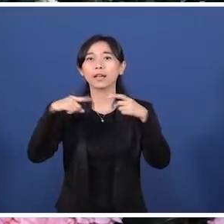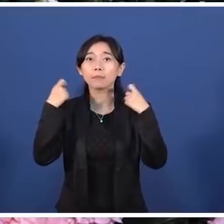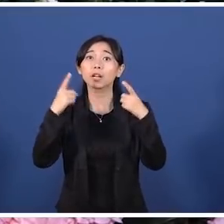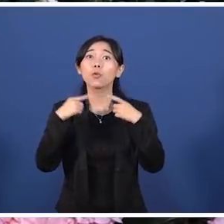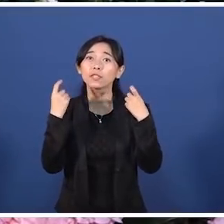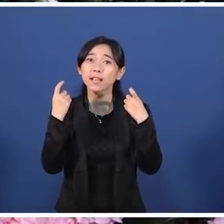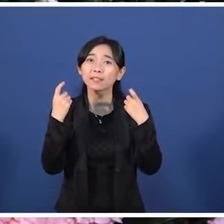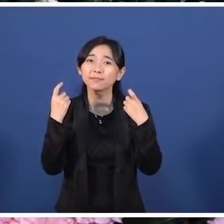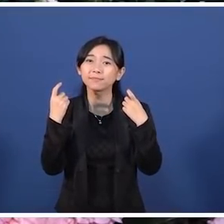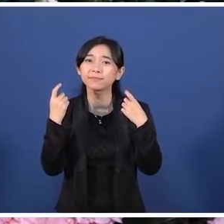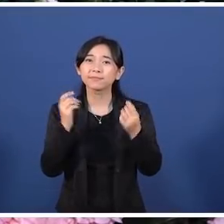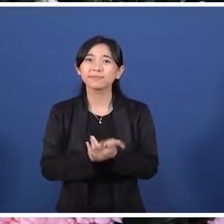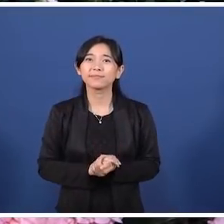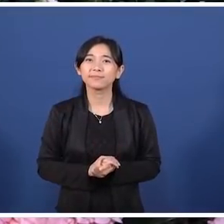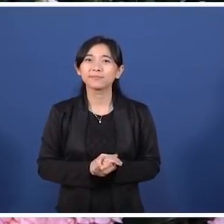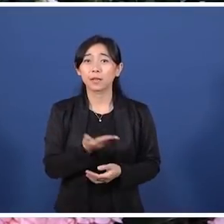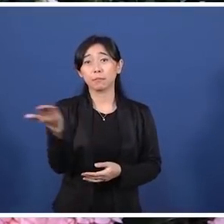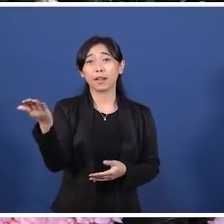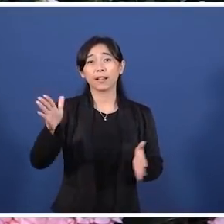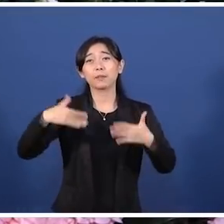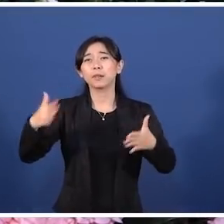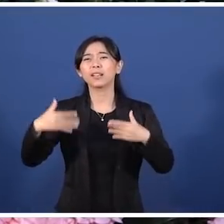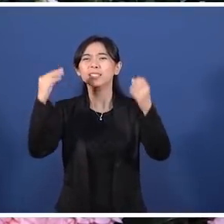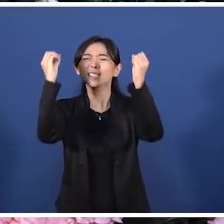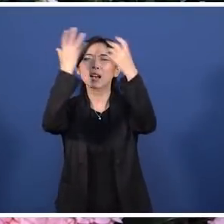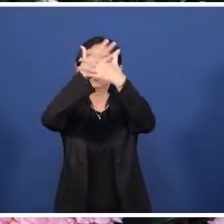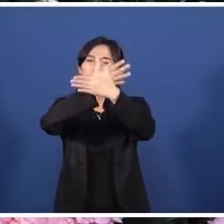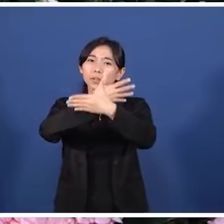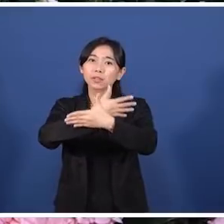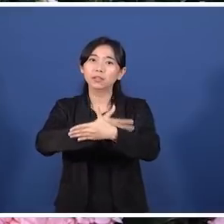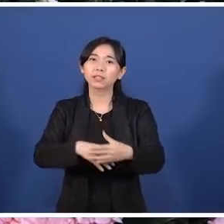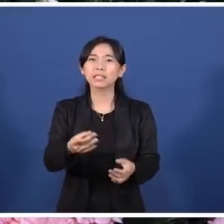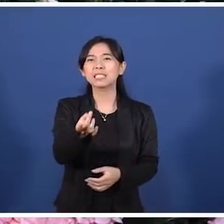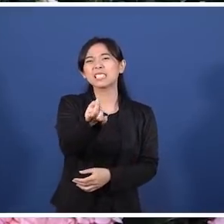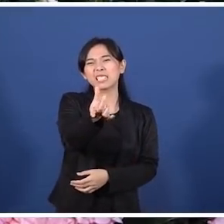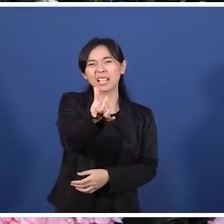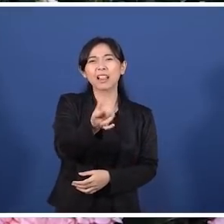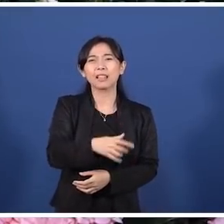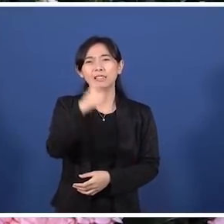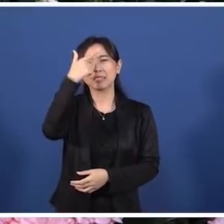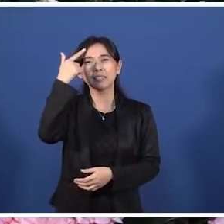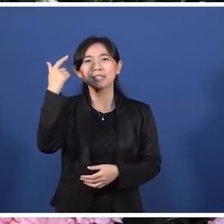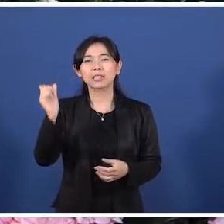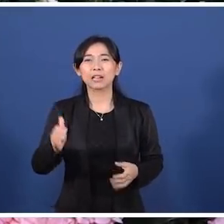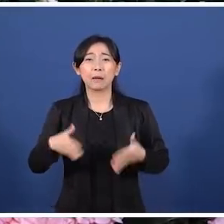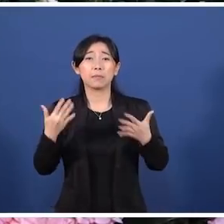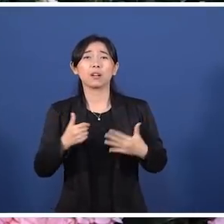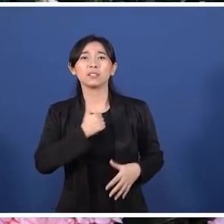orang-orang yang justru merasa takut dan merasa sangat kecil karena keberdosaan